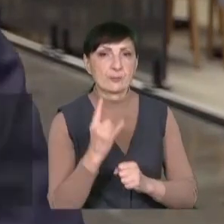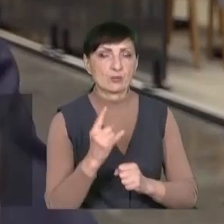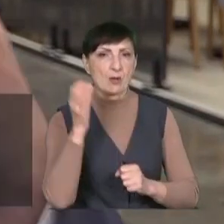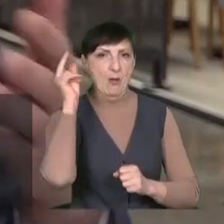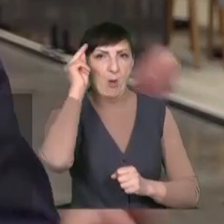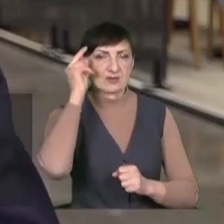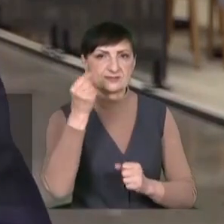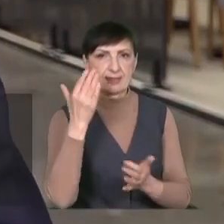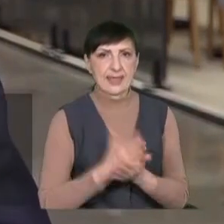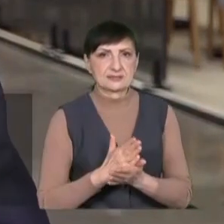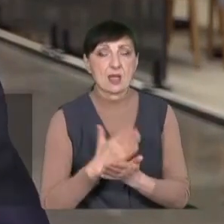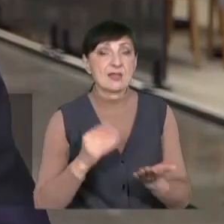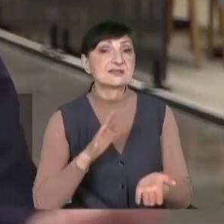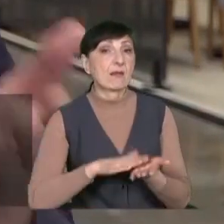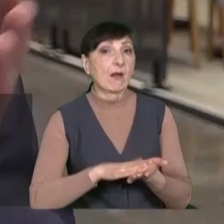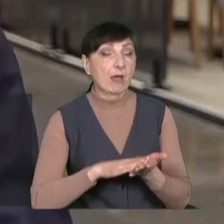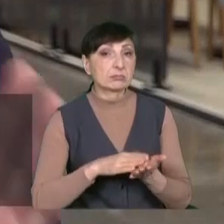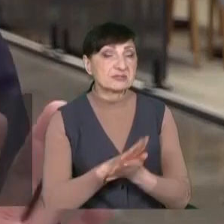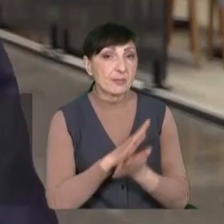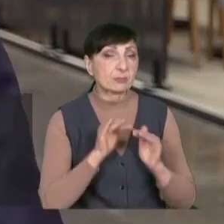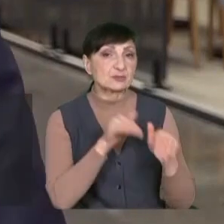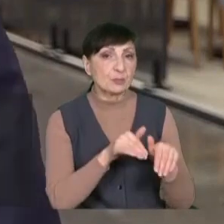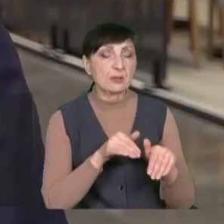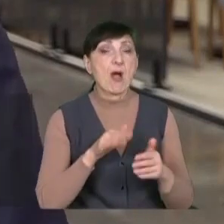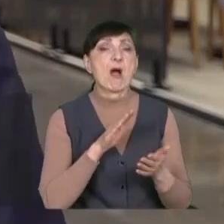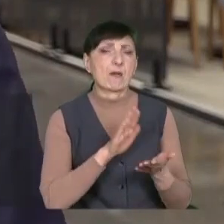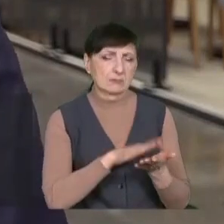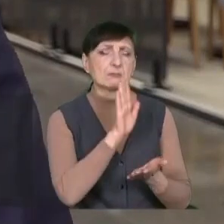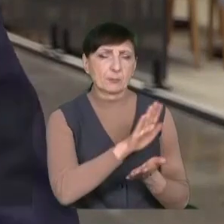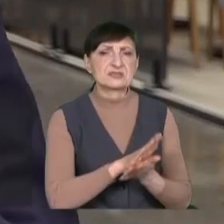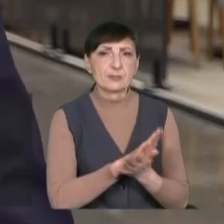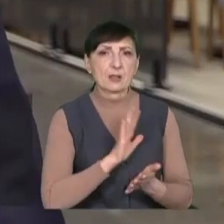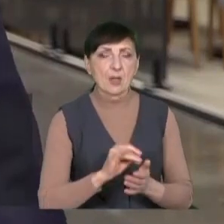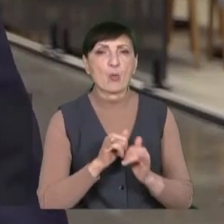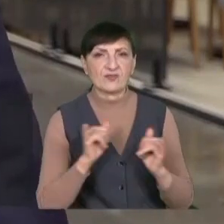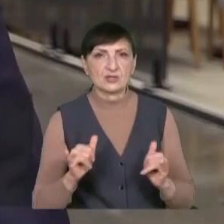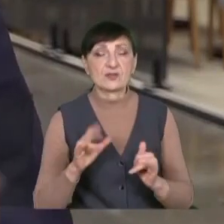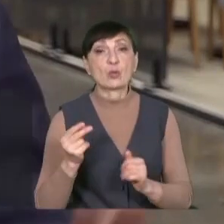образованию. В случае же, если грант выигрывает ребенок, гранты остаются, мы будем увеличивать их количество.